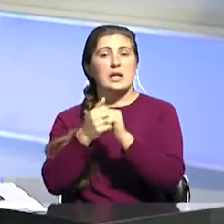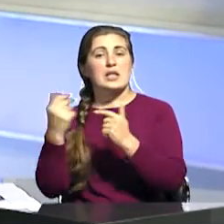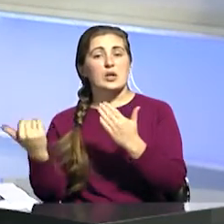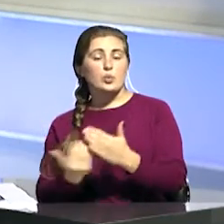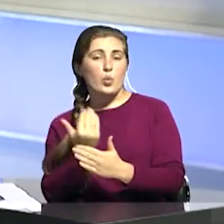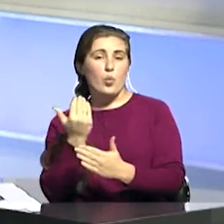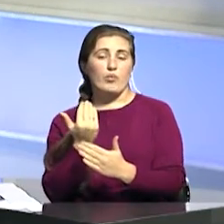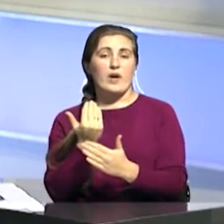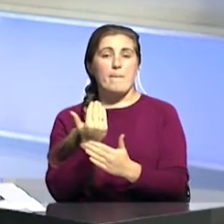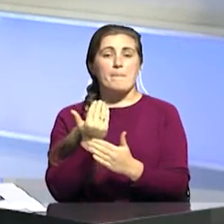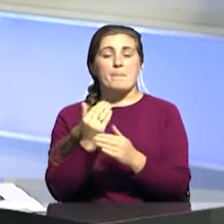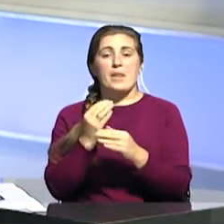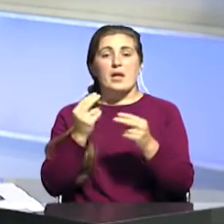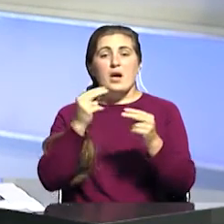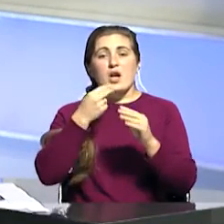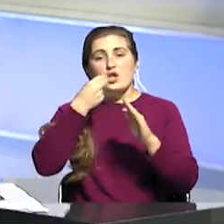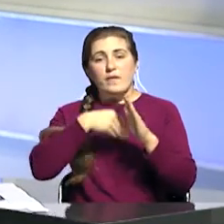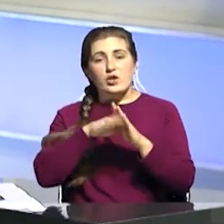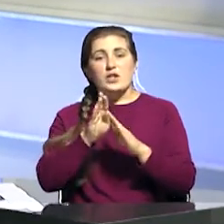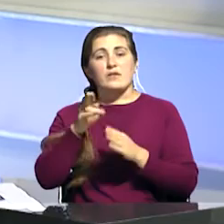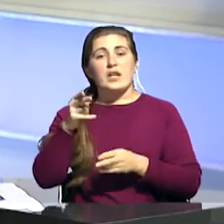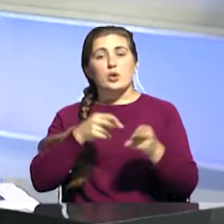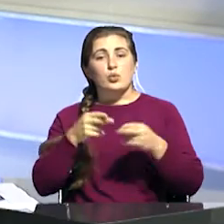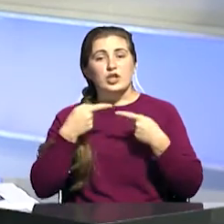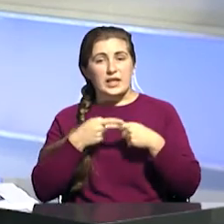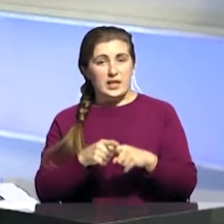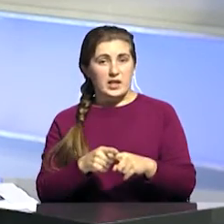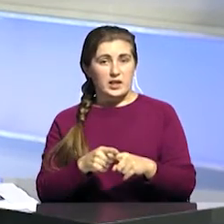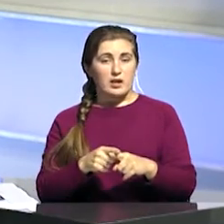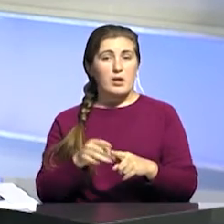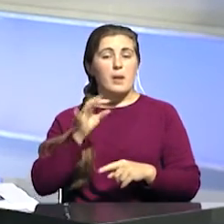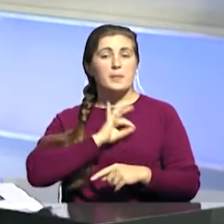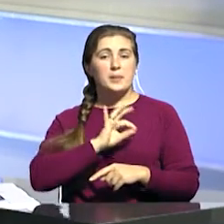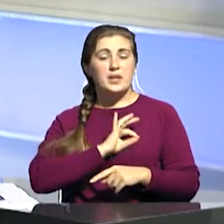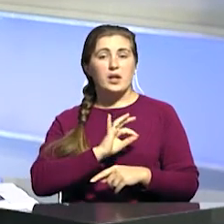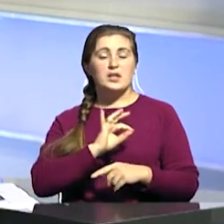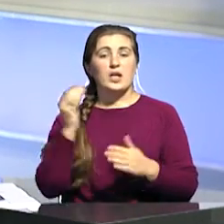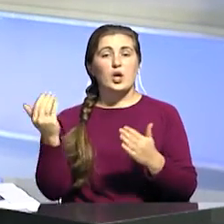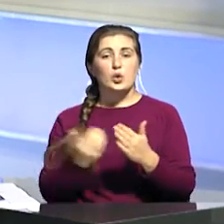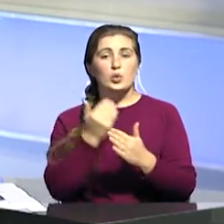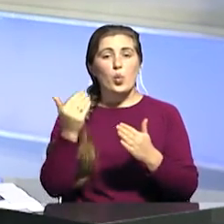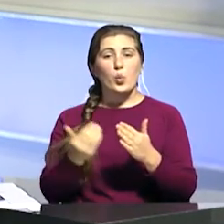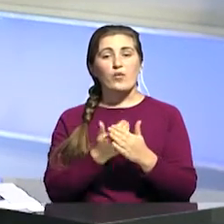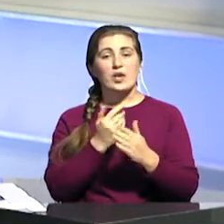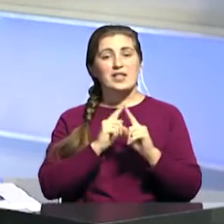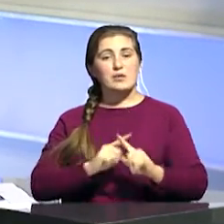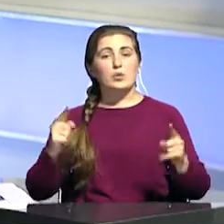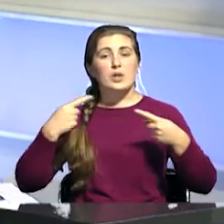Безусловно, совершенствуется хирургическая техника, применяются новые инновационные